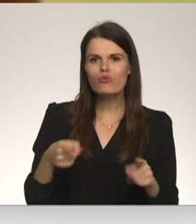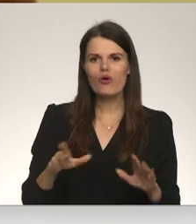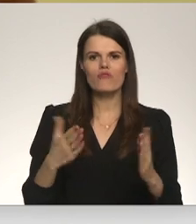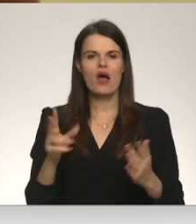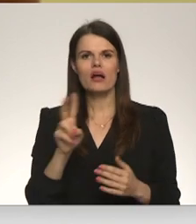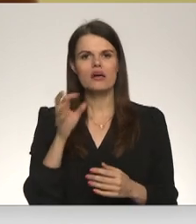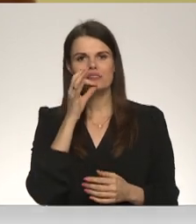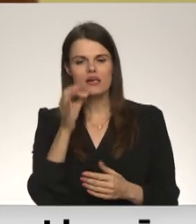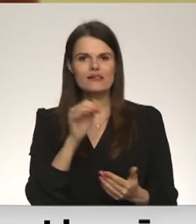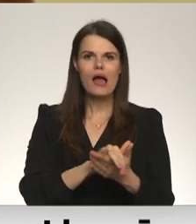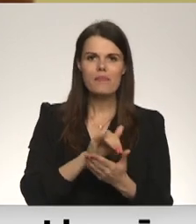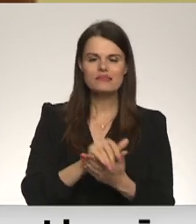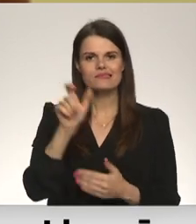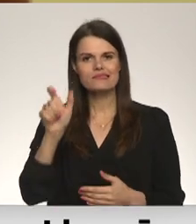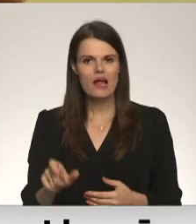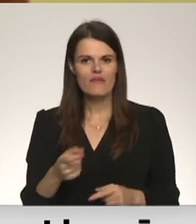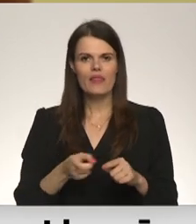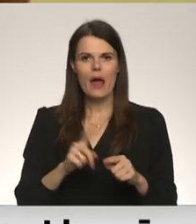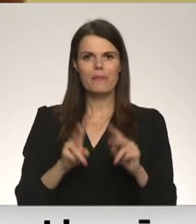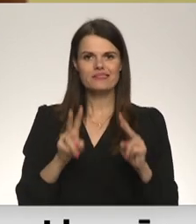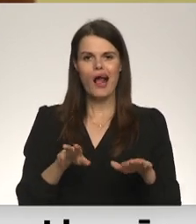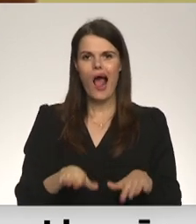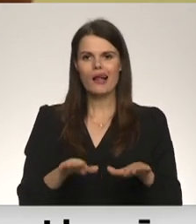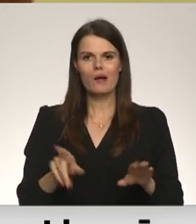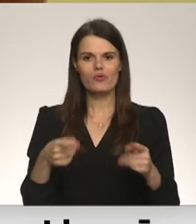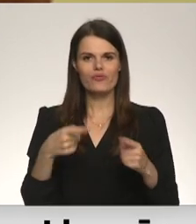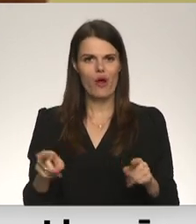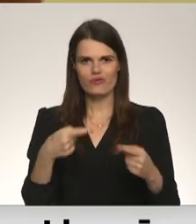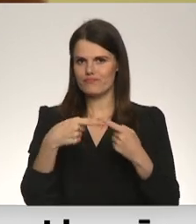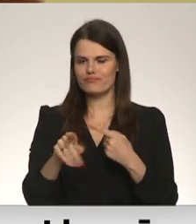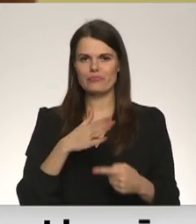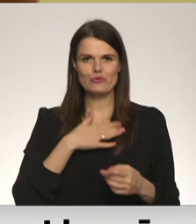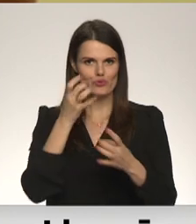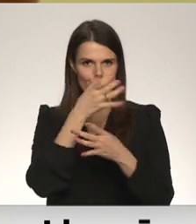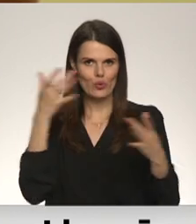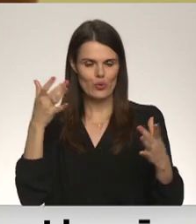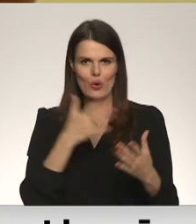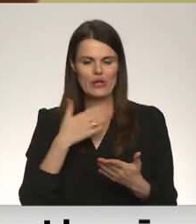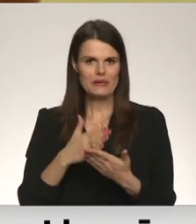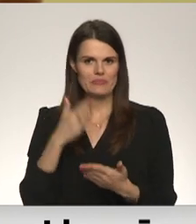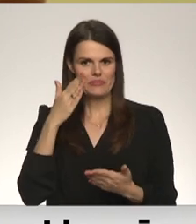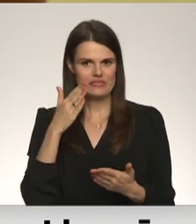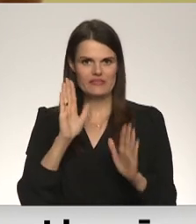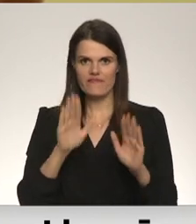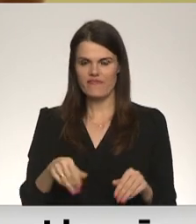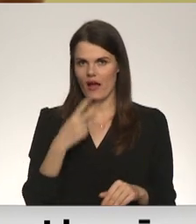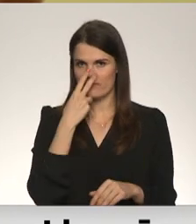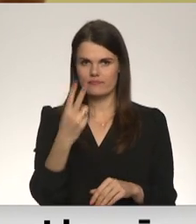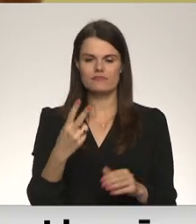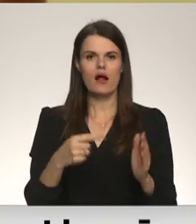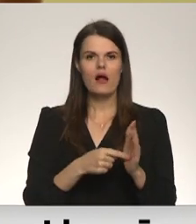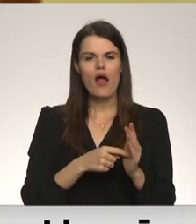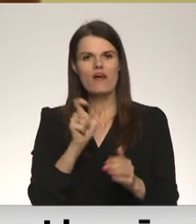un jāiepazīstina cilvēki, tāpēc, ka ārābu tauta nesakrīt ar mums, tā ļoti bīstamība var saskārties ar kādu